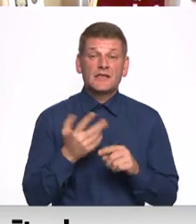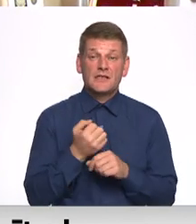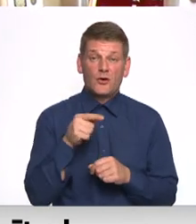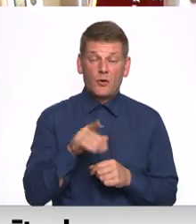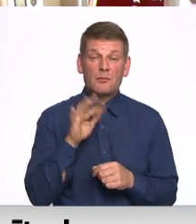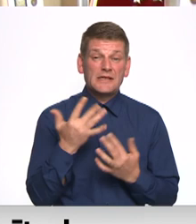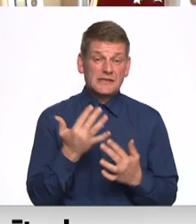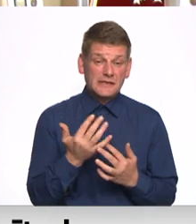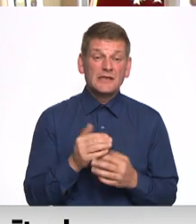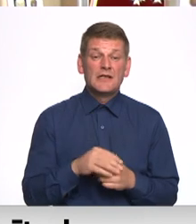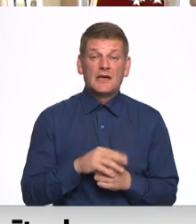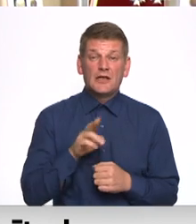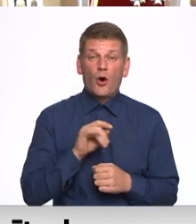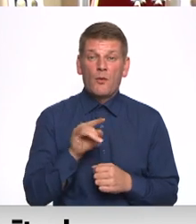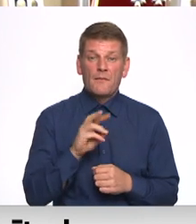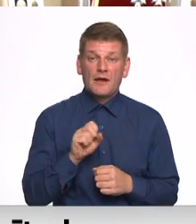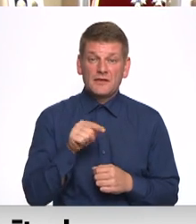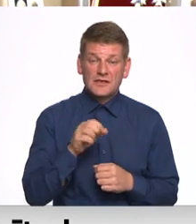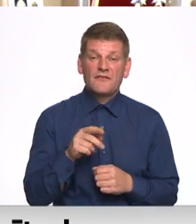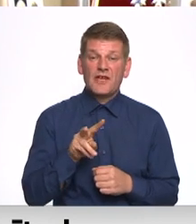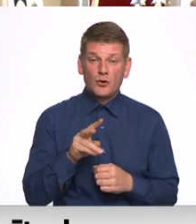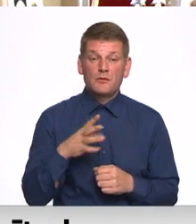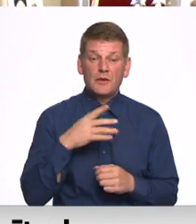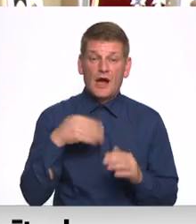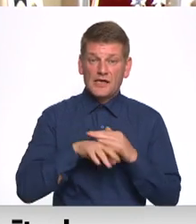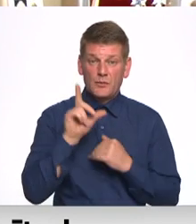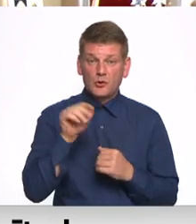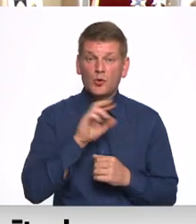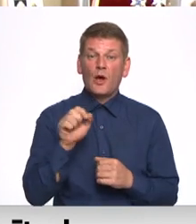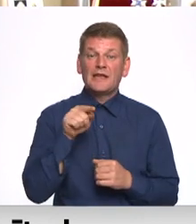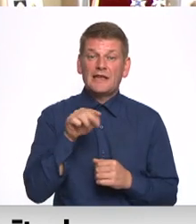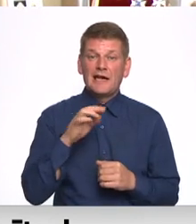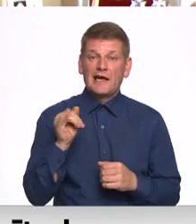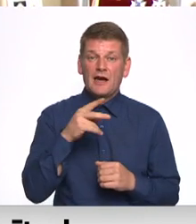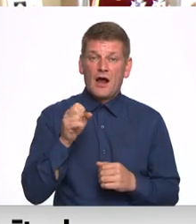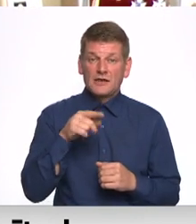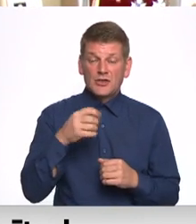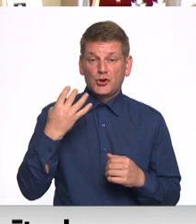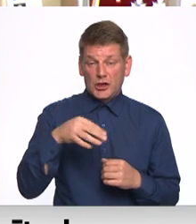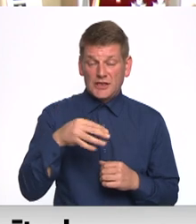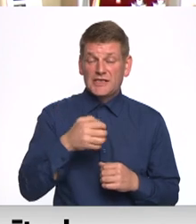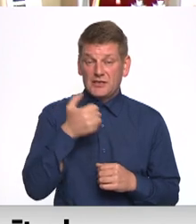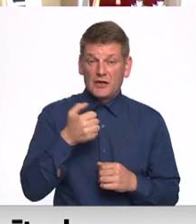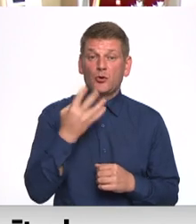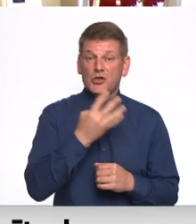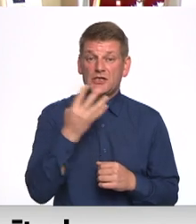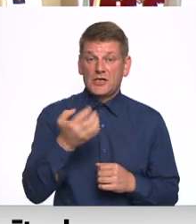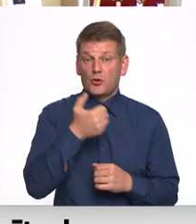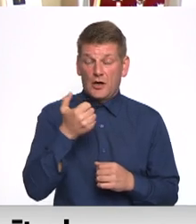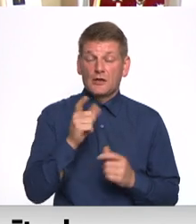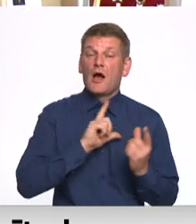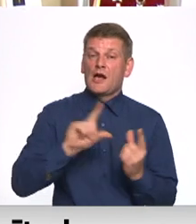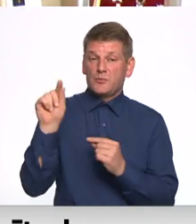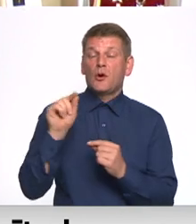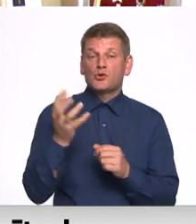cik jau Daumans Vītoliņš bija aizbraucis no Trikātes 40. Gadā, bet 44. Gadā aizbraucis projām uz